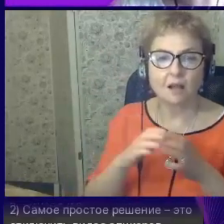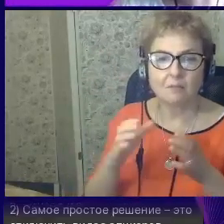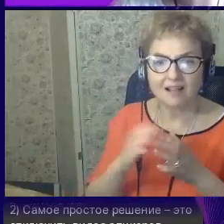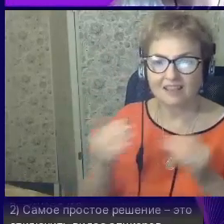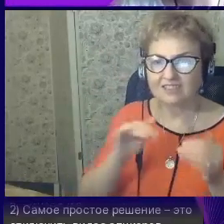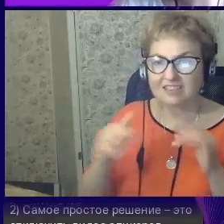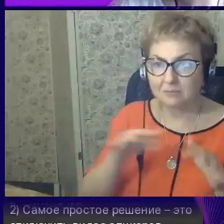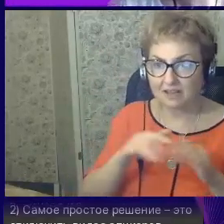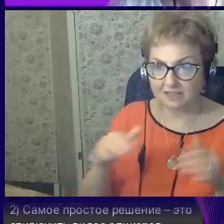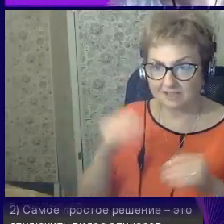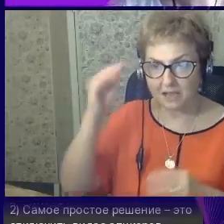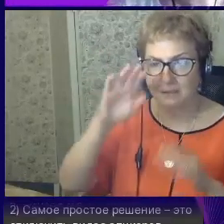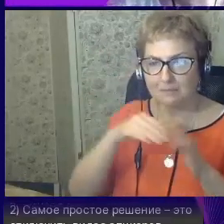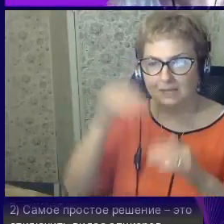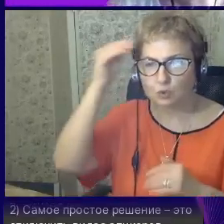взаимодействие.